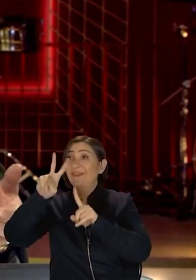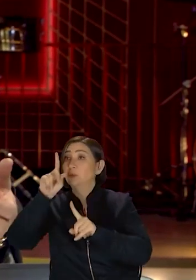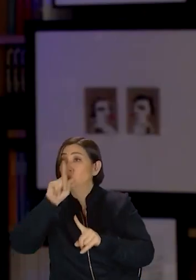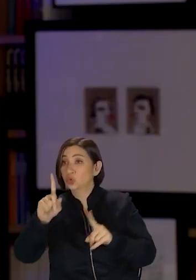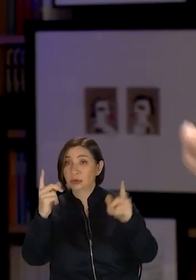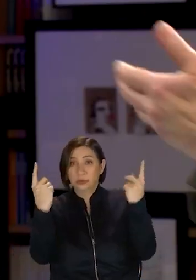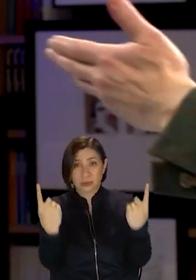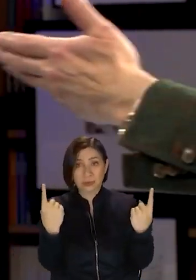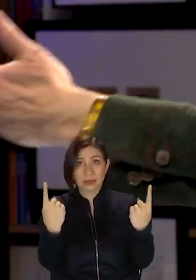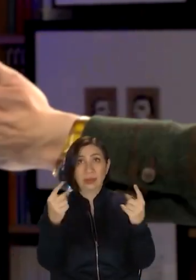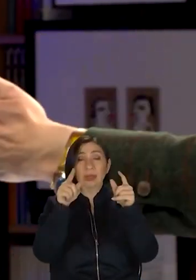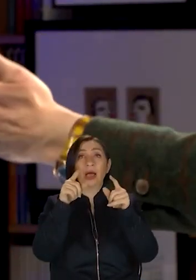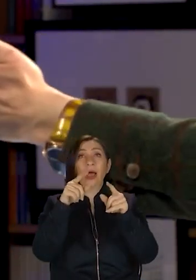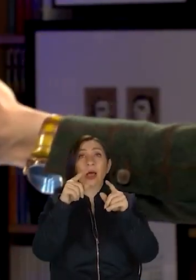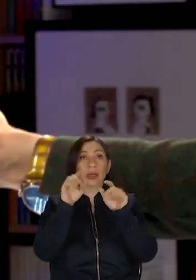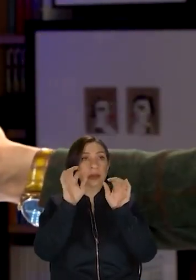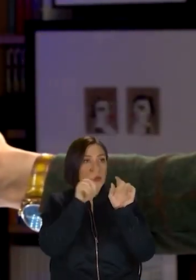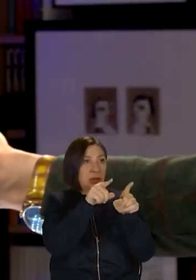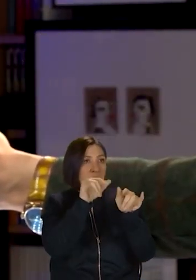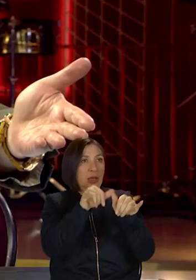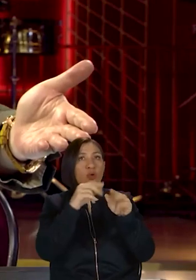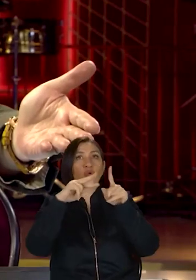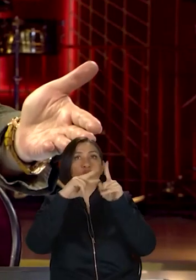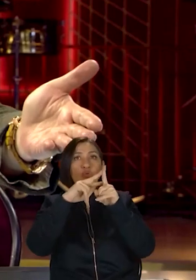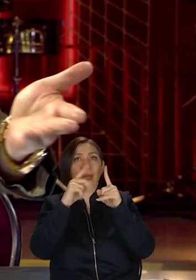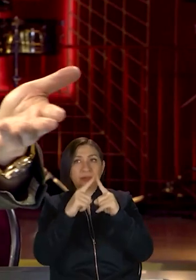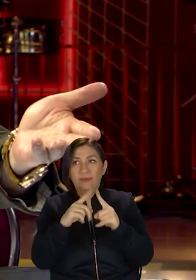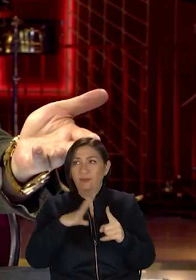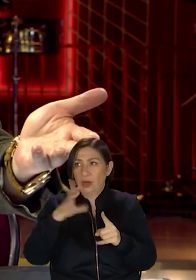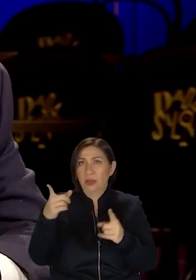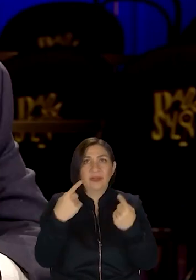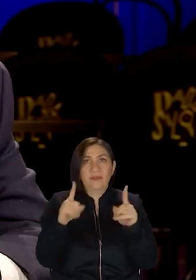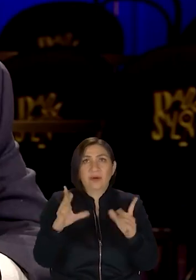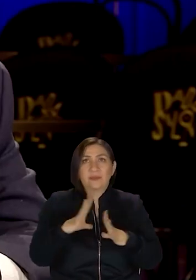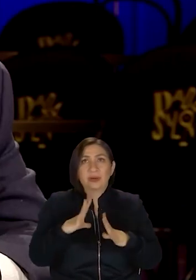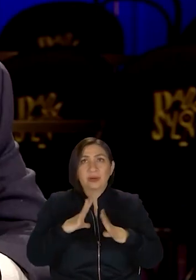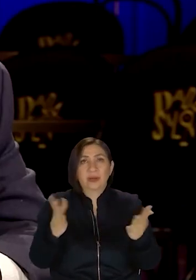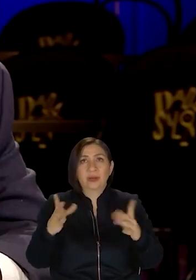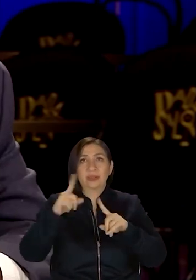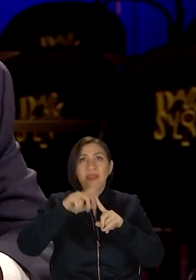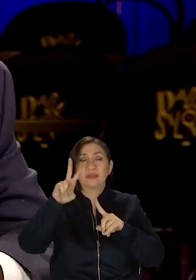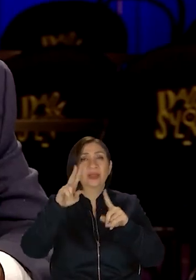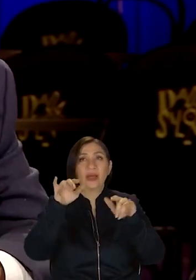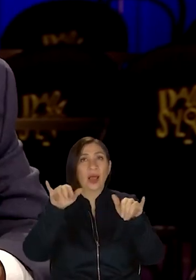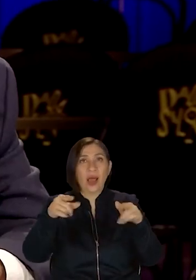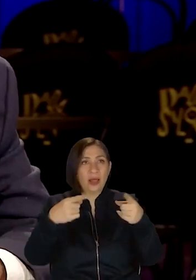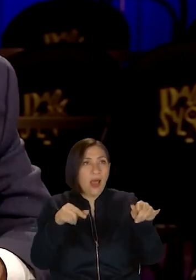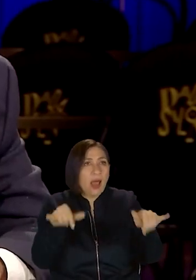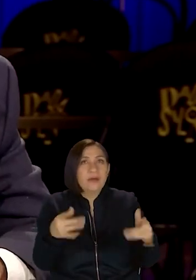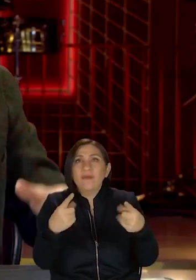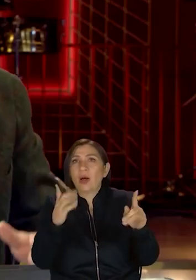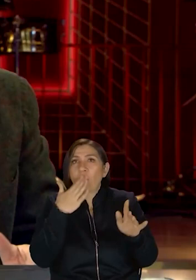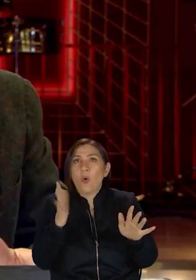YouTube hesabı gibi Erdem olarak senin de YouTube hesabın var. Ne farkın var televizyon kanalında? Ayrıca